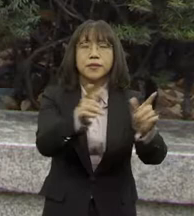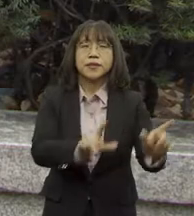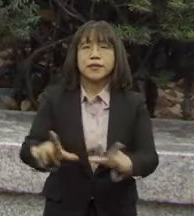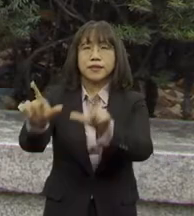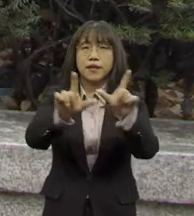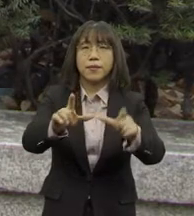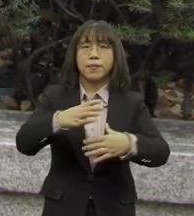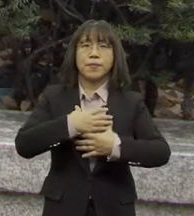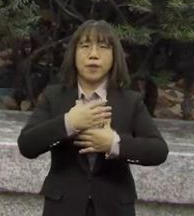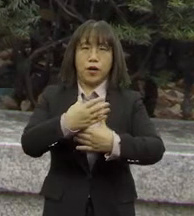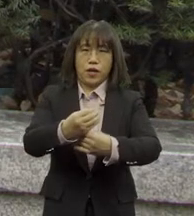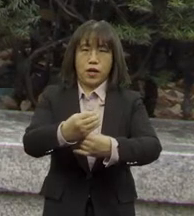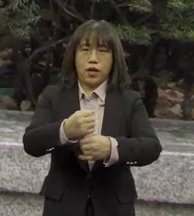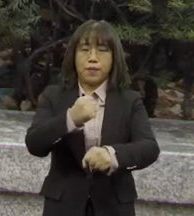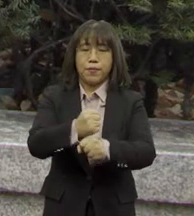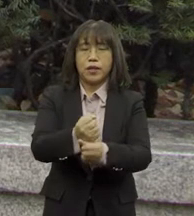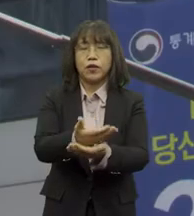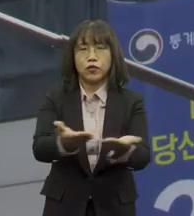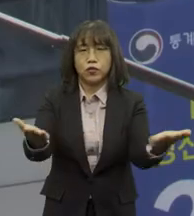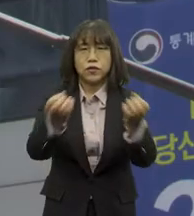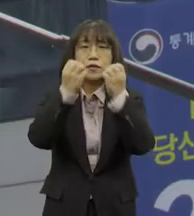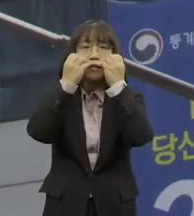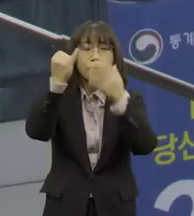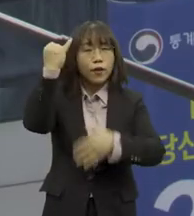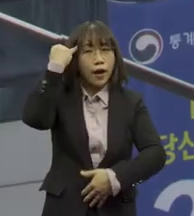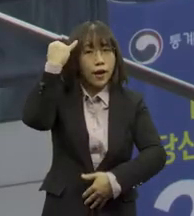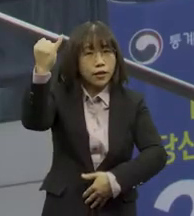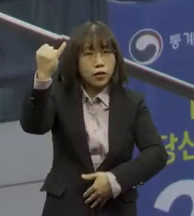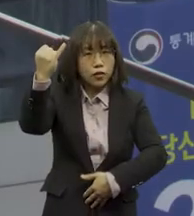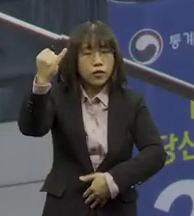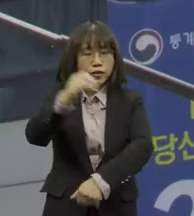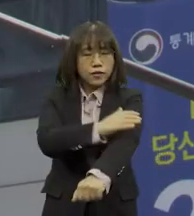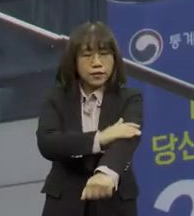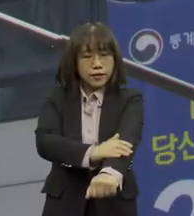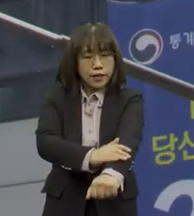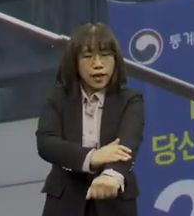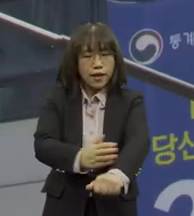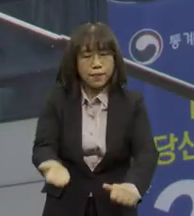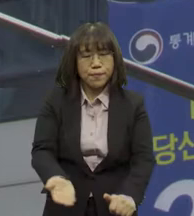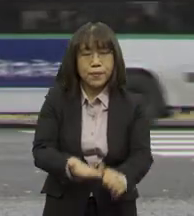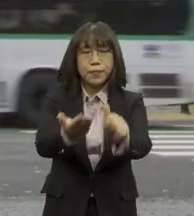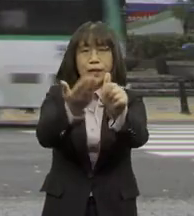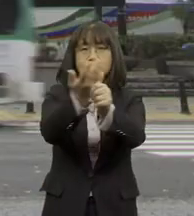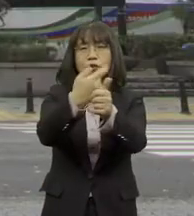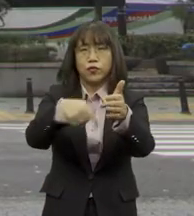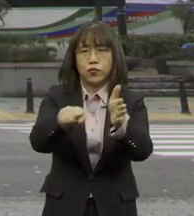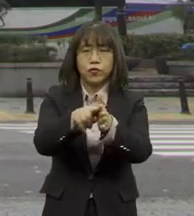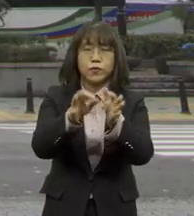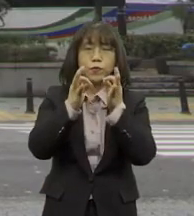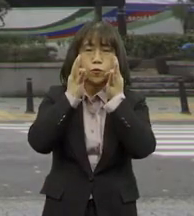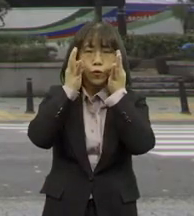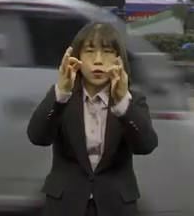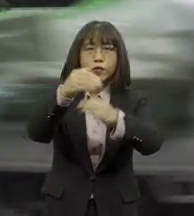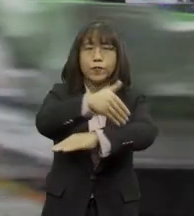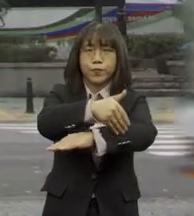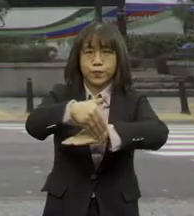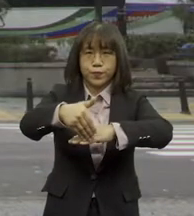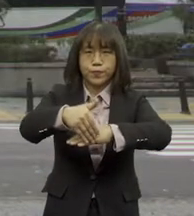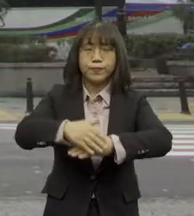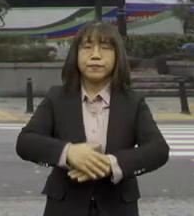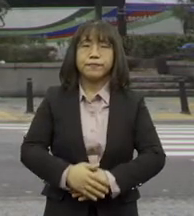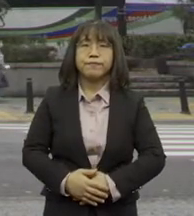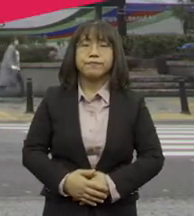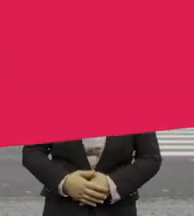구민들의 삶을 더욱 편리하게 변화시킬 수 있는 새로운 아이디어를 적극적으로 발굴해 나가는데 최선을 다한다는